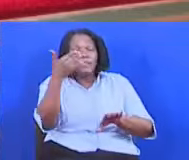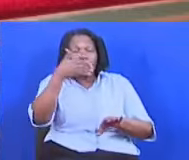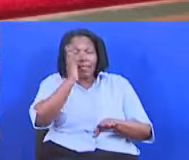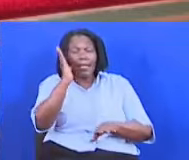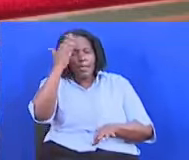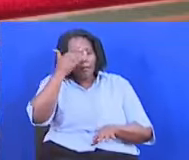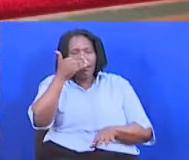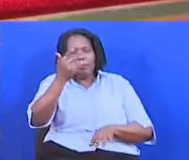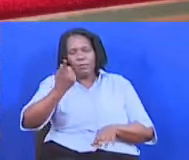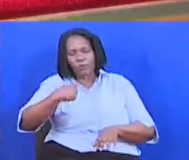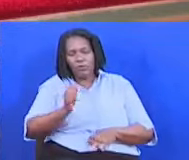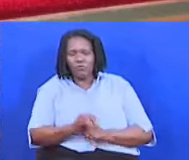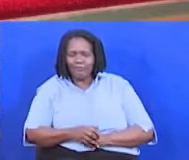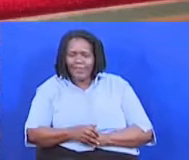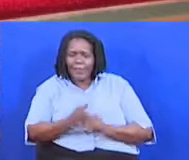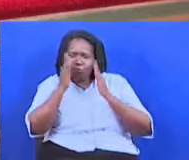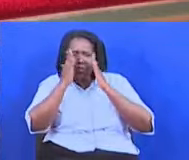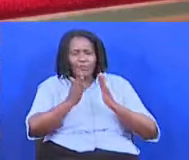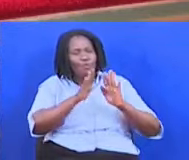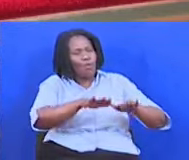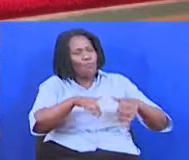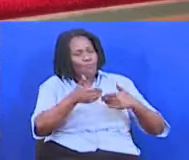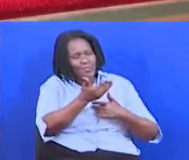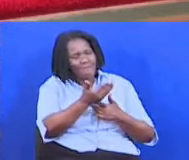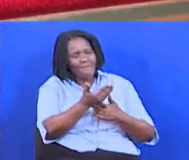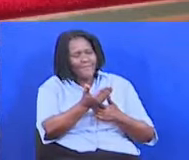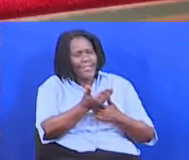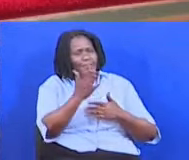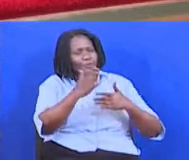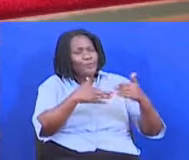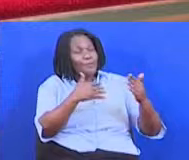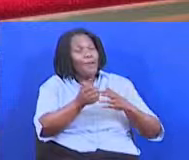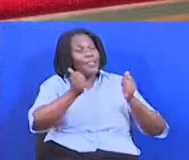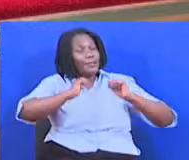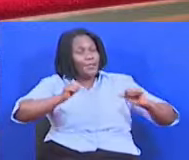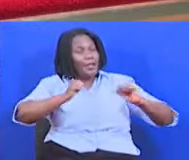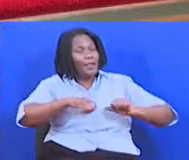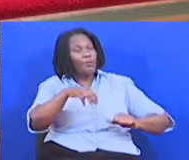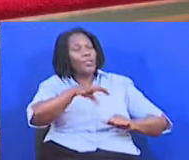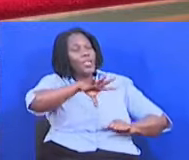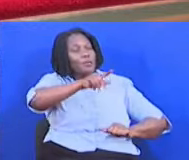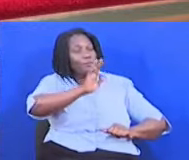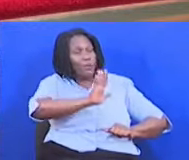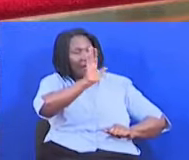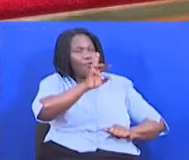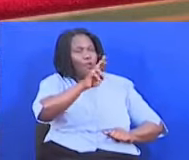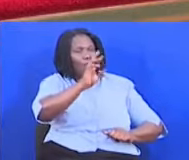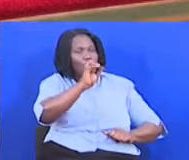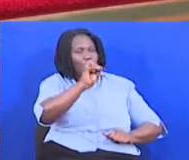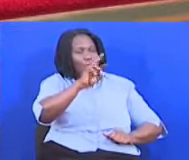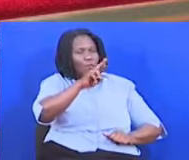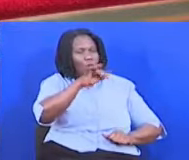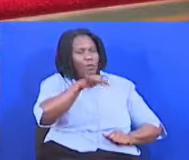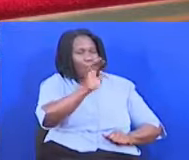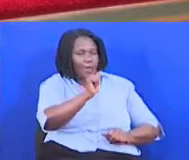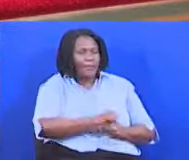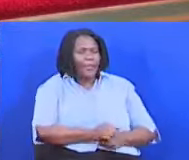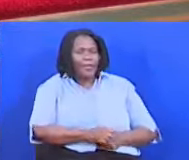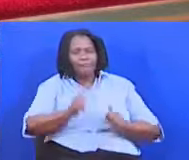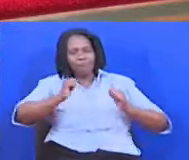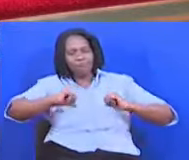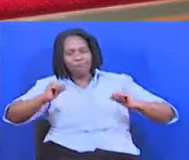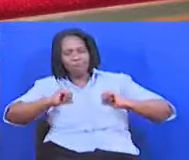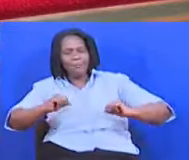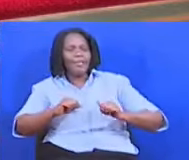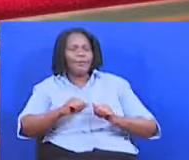Mbunge kwamba kwa sababu tulishafanya ziara pale halmashauri ya Roria, na miongoni maeneo ambayo tulipita ni pamoja na maeneo ya masoko.